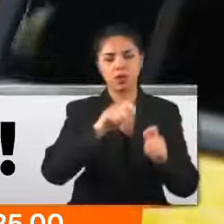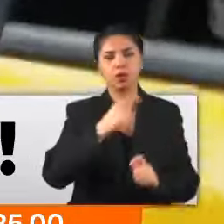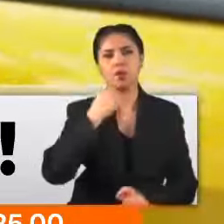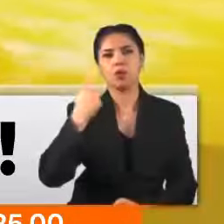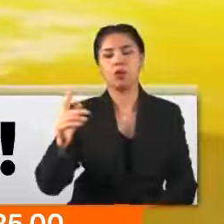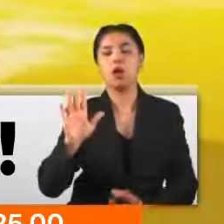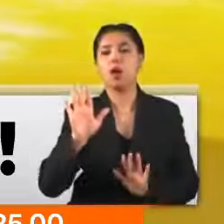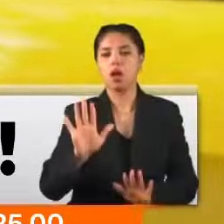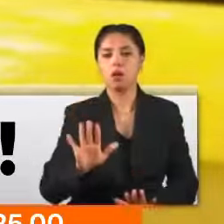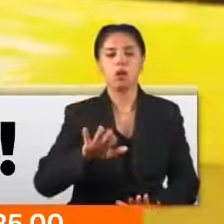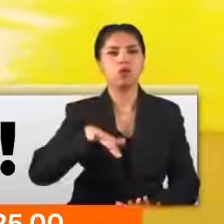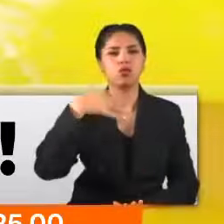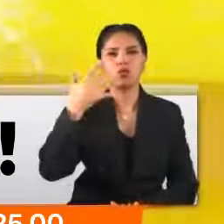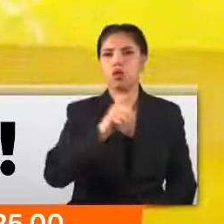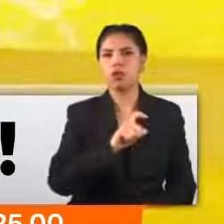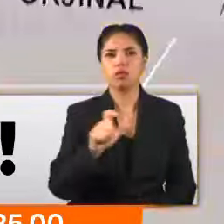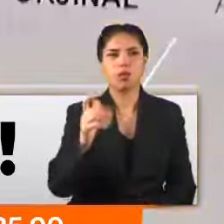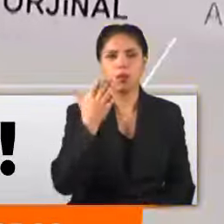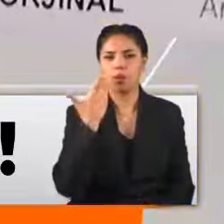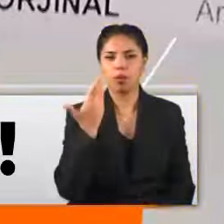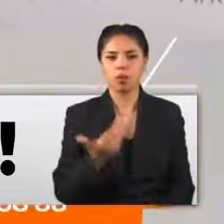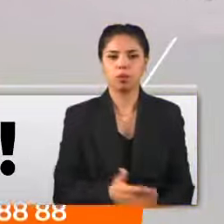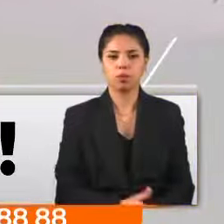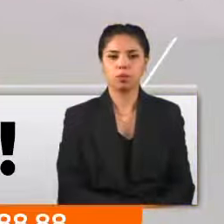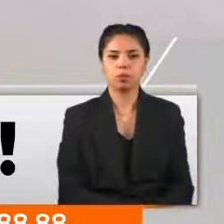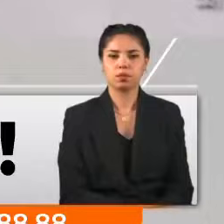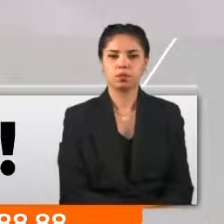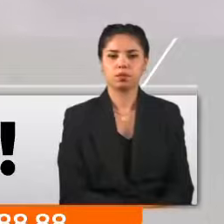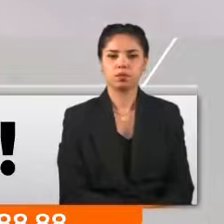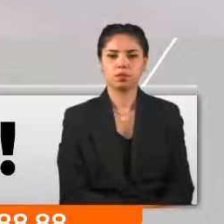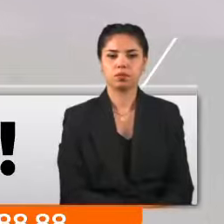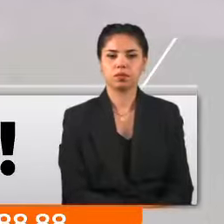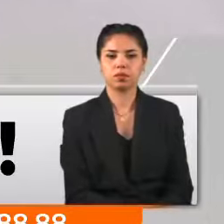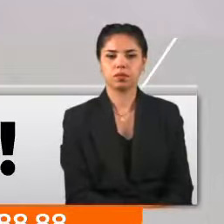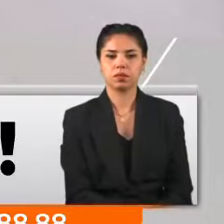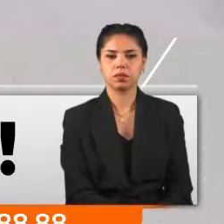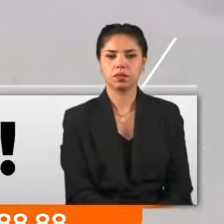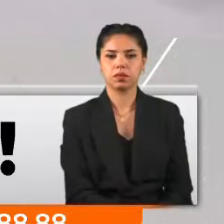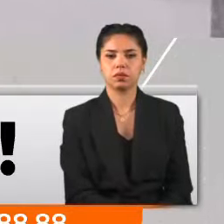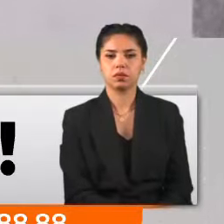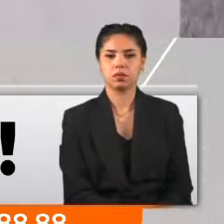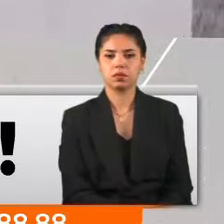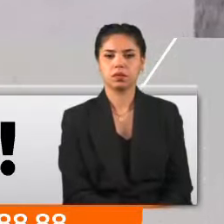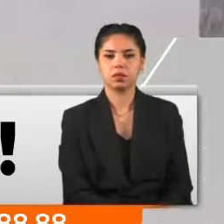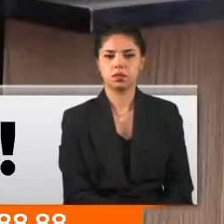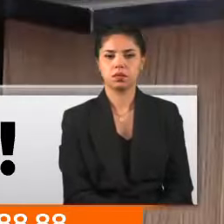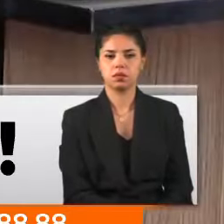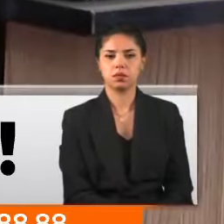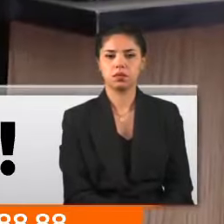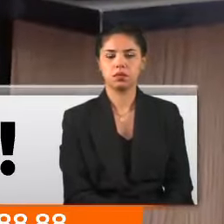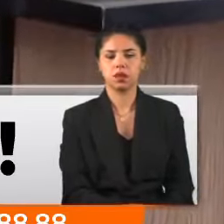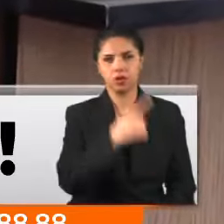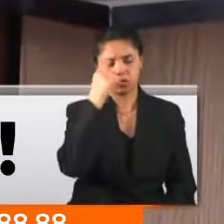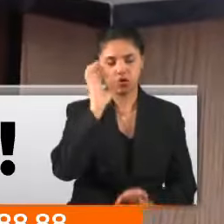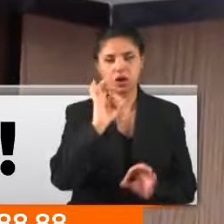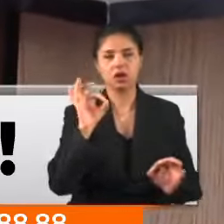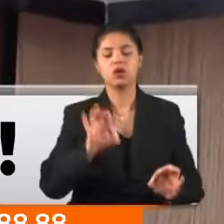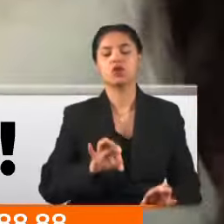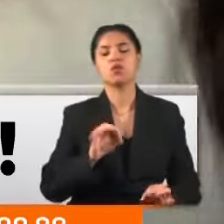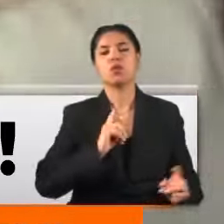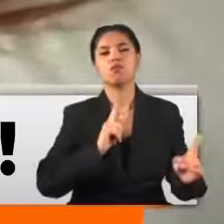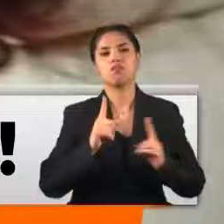söylendi fakat sonrası yine hayal kırıklığıydı. 4 ay oyaladılar. 4 ay sonra da 50 bin TL gibi bir rakam teklif ettiler. Çaresiz hukuki